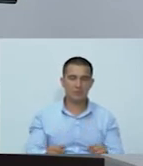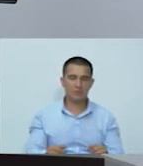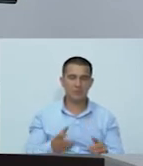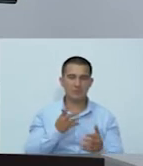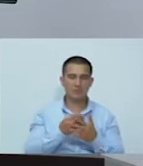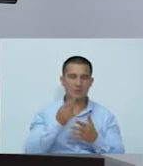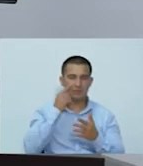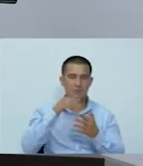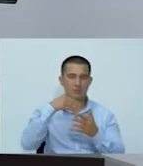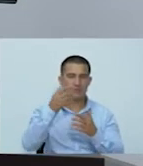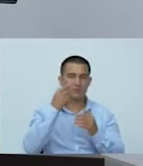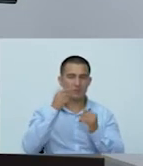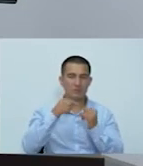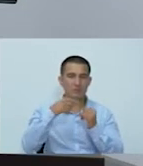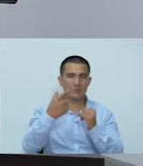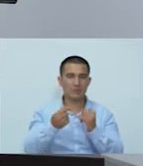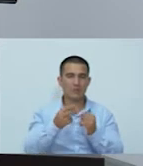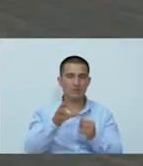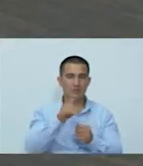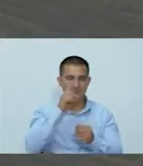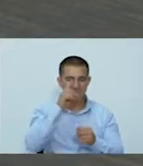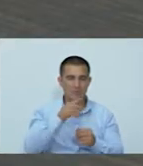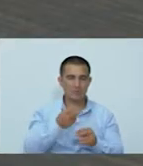tepa qismida bo'ladi.